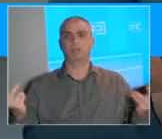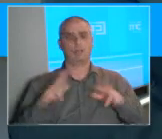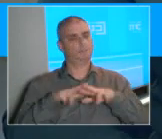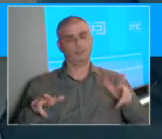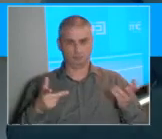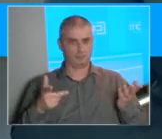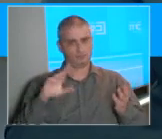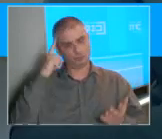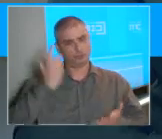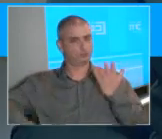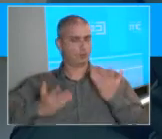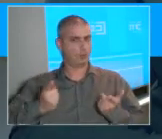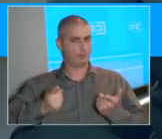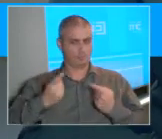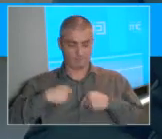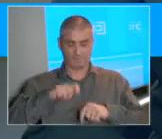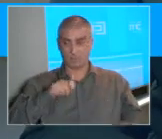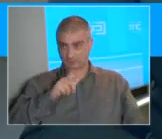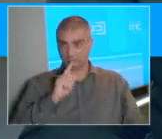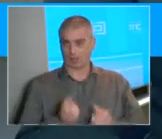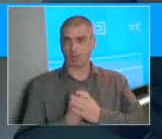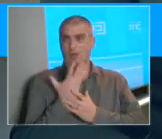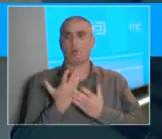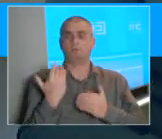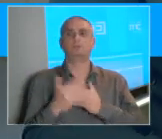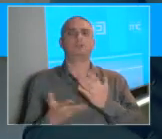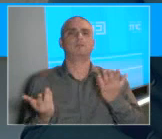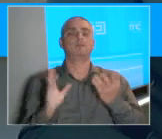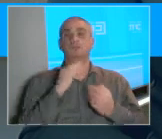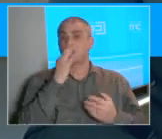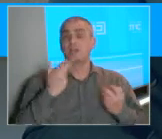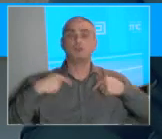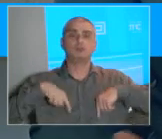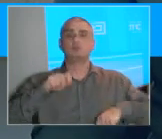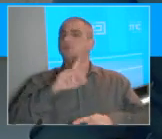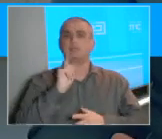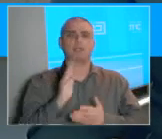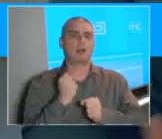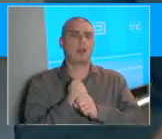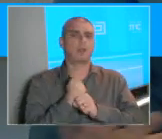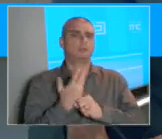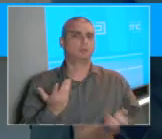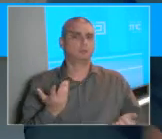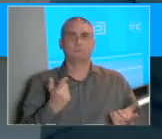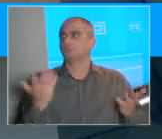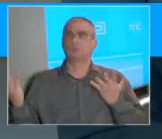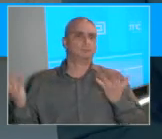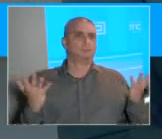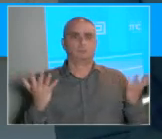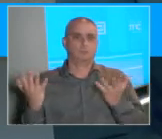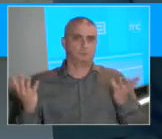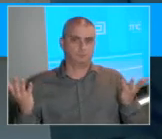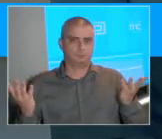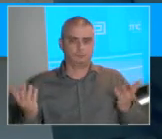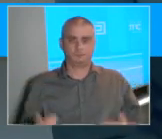שקל את כל השיקולים, וועדת הכנסת צריכה לקום? האם יולי אדלשטיין, מה הוא צריך לעשות אז? הוא במלכוד, מצד אחד